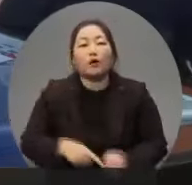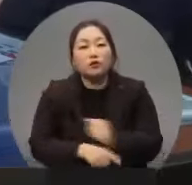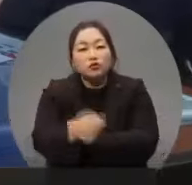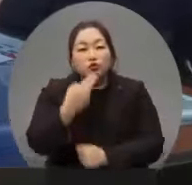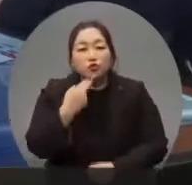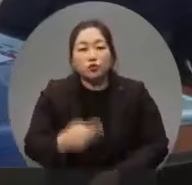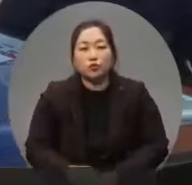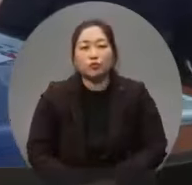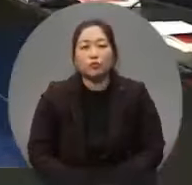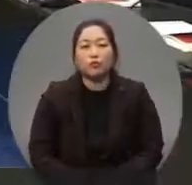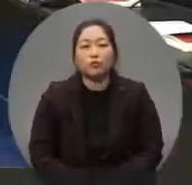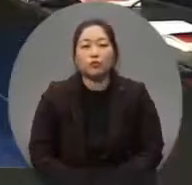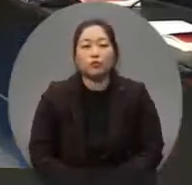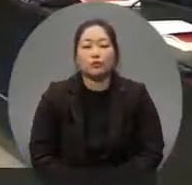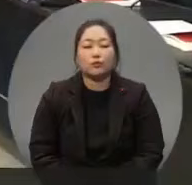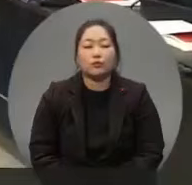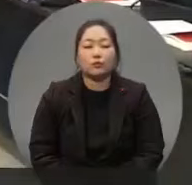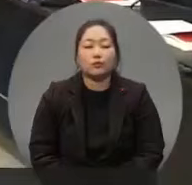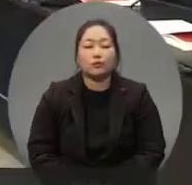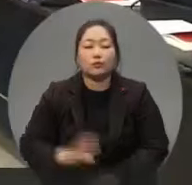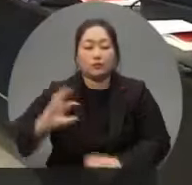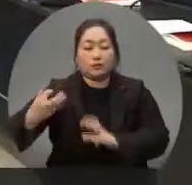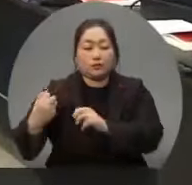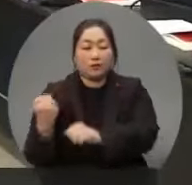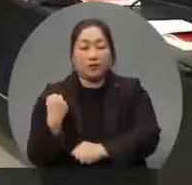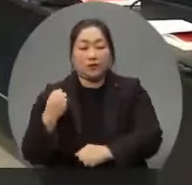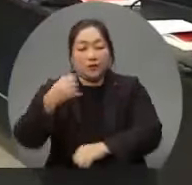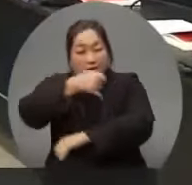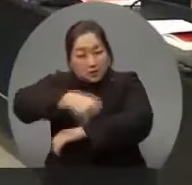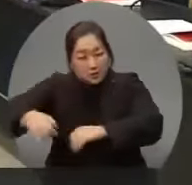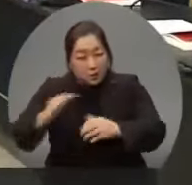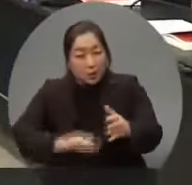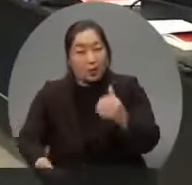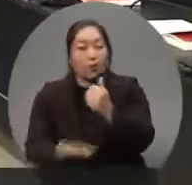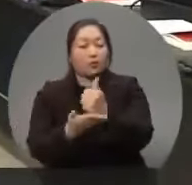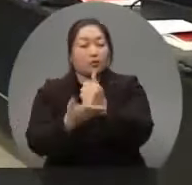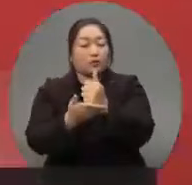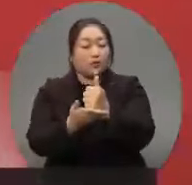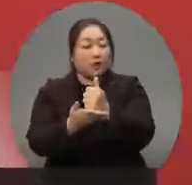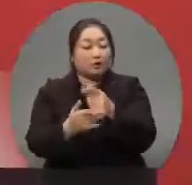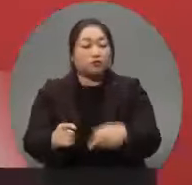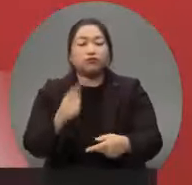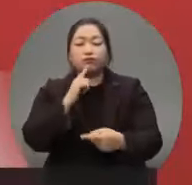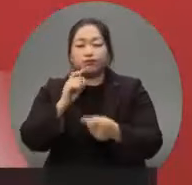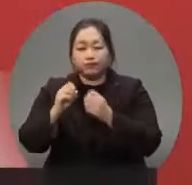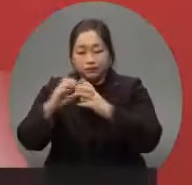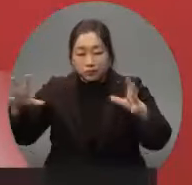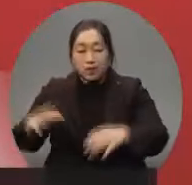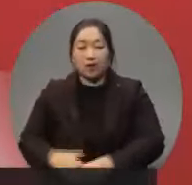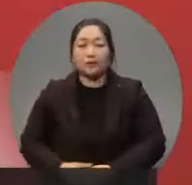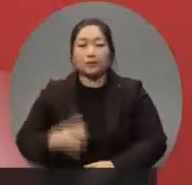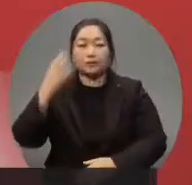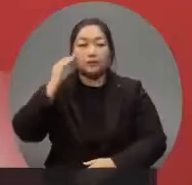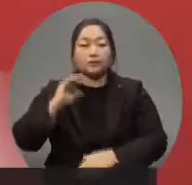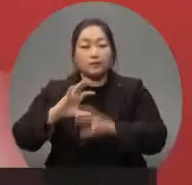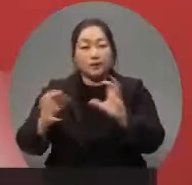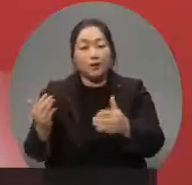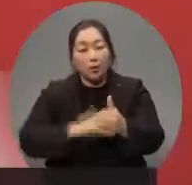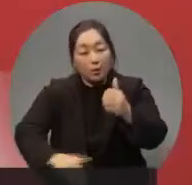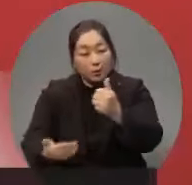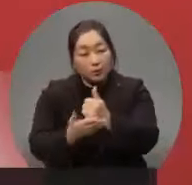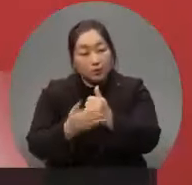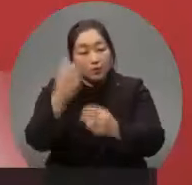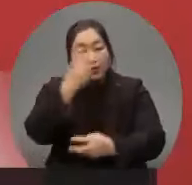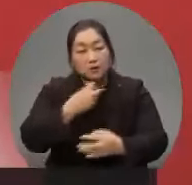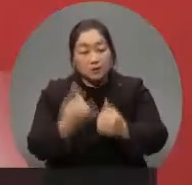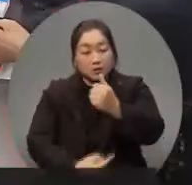문제를 삼겠습니까? 네. 국민의힘에서는 전략공천을 두고 논란이 일고 있습니다. 국민의힘 공천관리위원회가